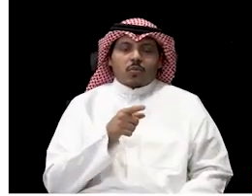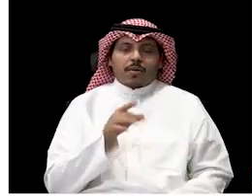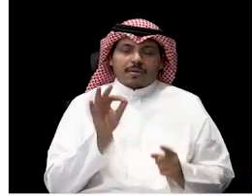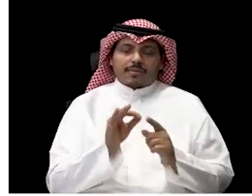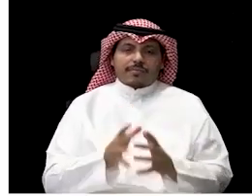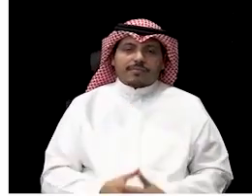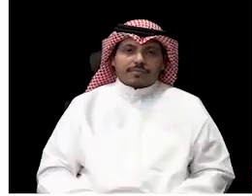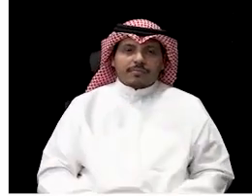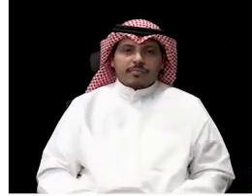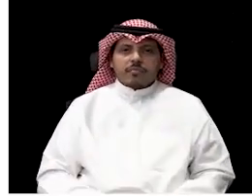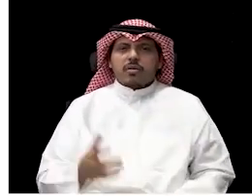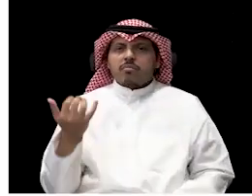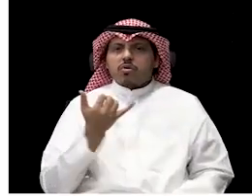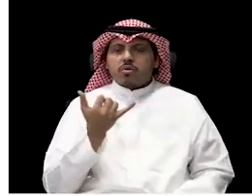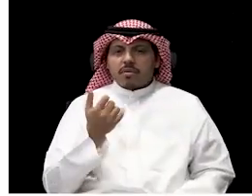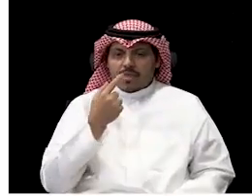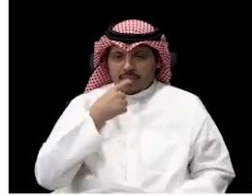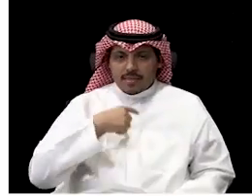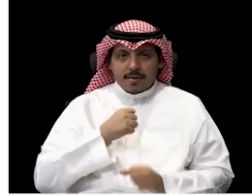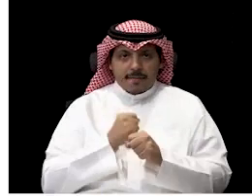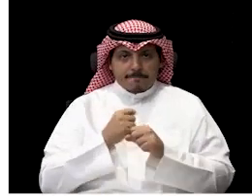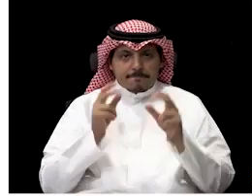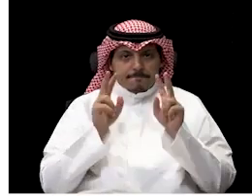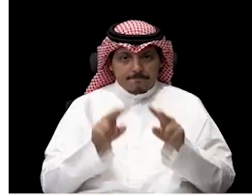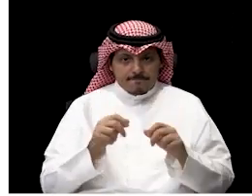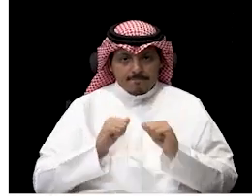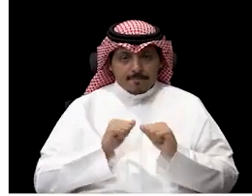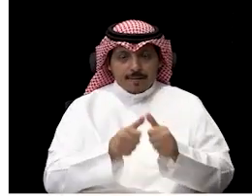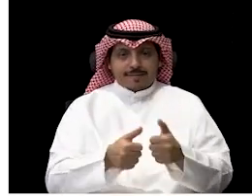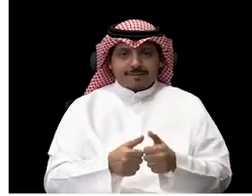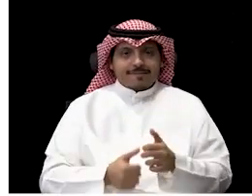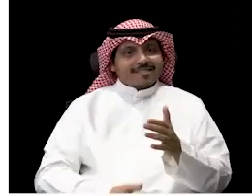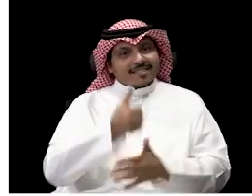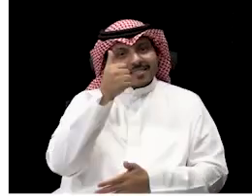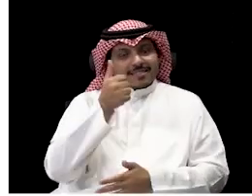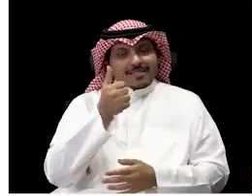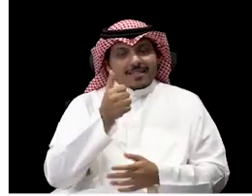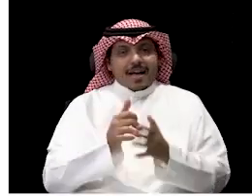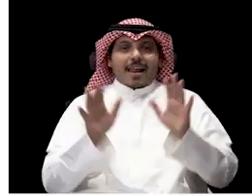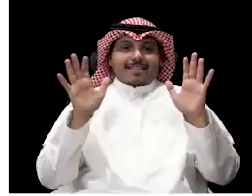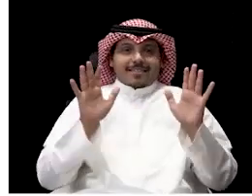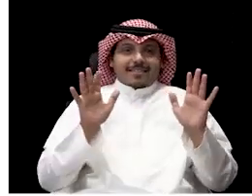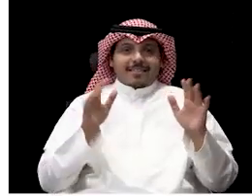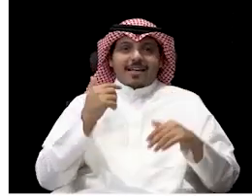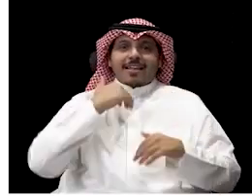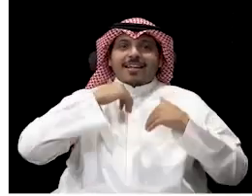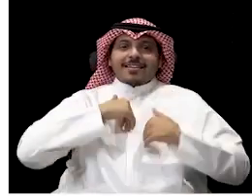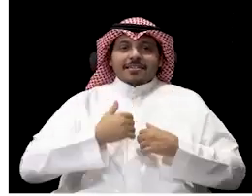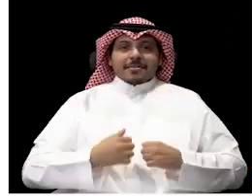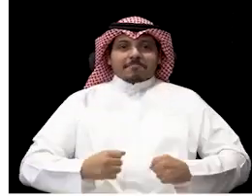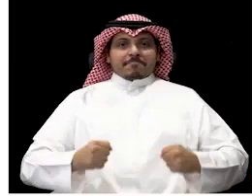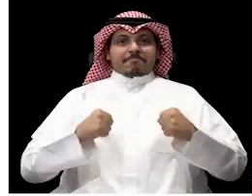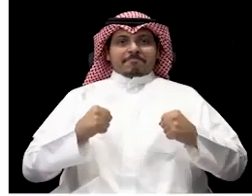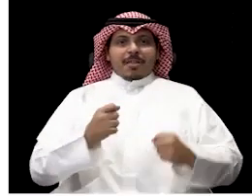ما أهمية الإنجاز الذاتي؟ عندما تحقق إنجاز ذاتي تشعر بماذا؟ أحسن، تعزز